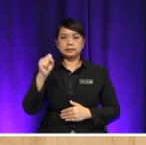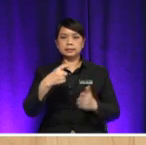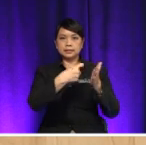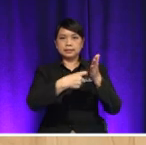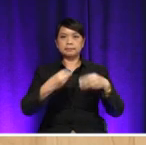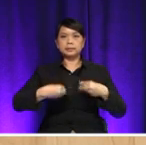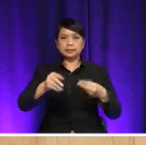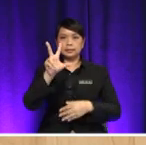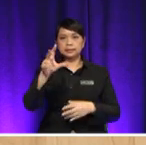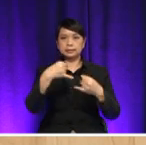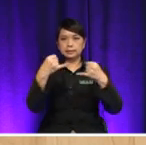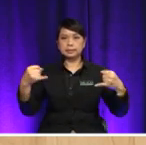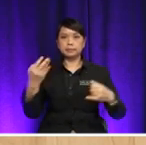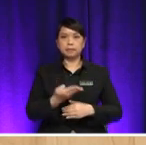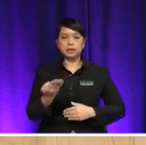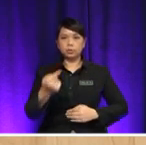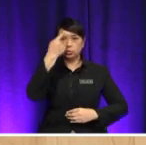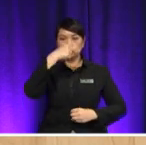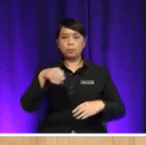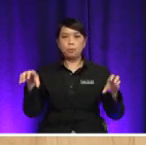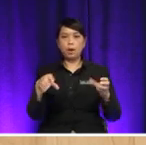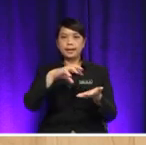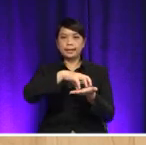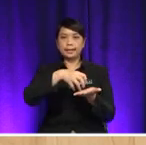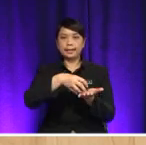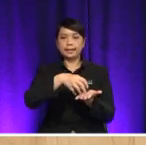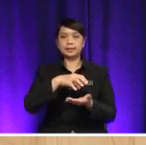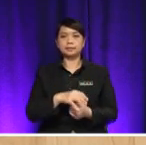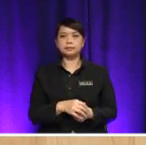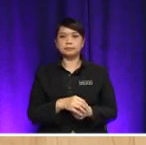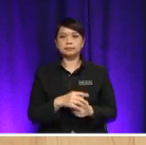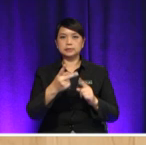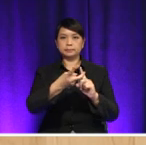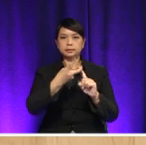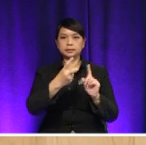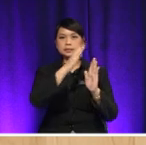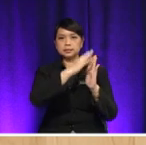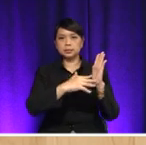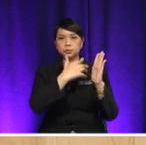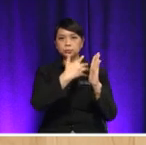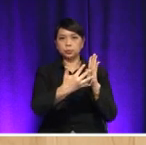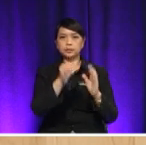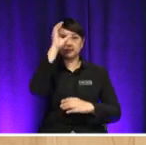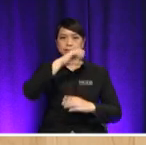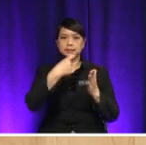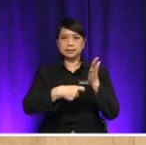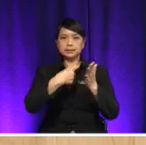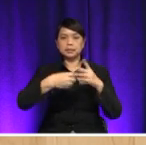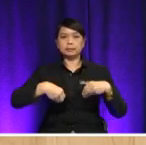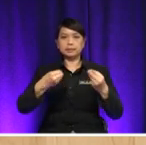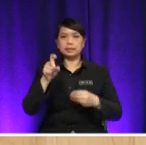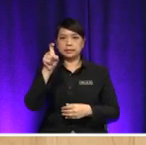PQ dan ART untuk membuat cake Oke daripada jadwal cari nilai-nilai bagi